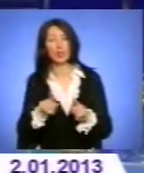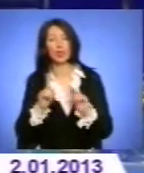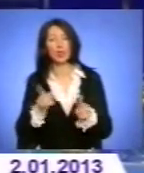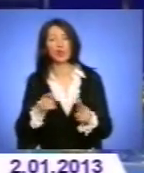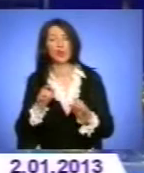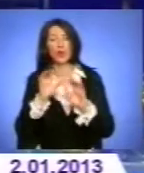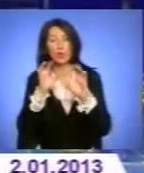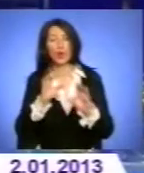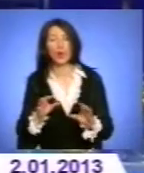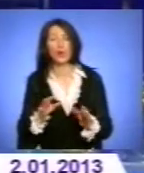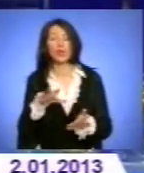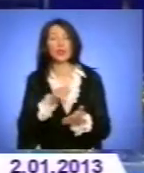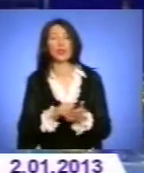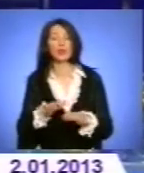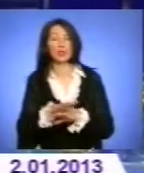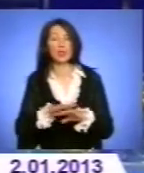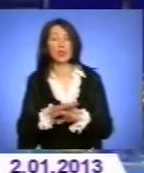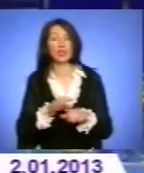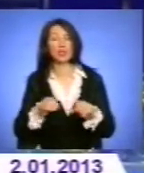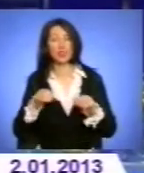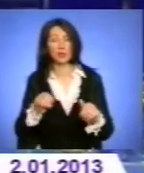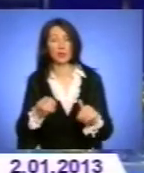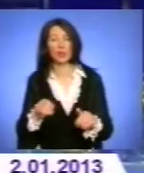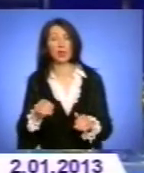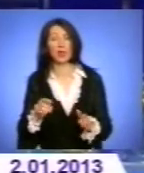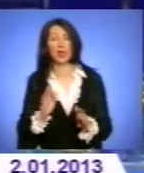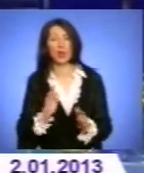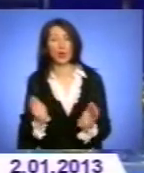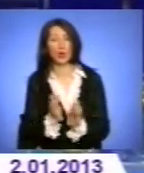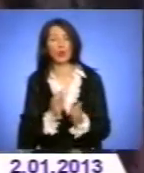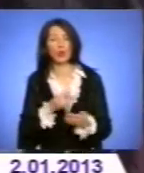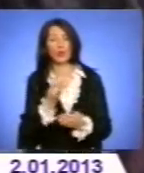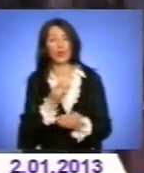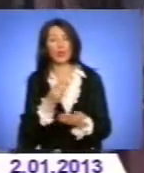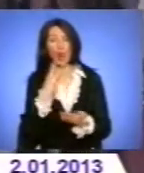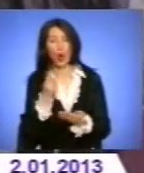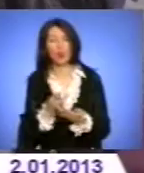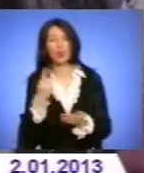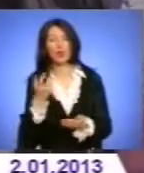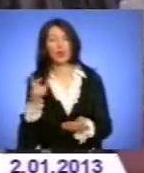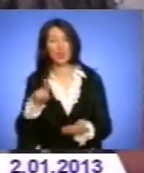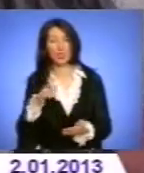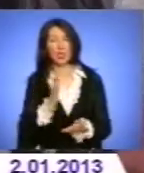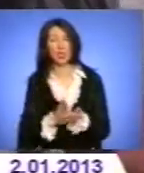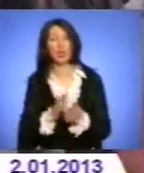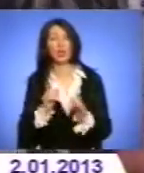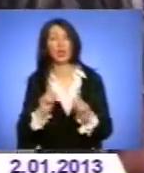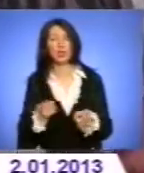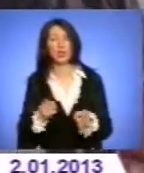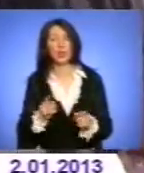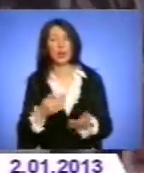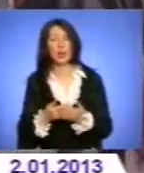зайнятості населення, податкового та бюджетного кодексу у короткому відеоогляді. 1 січня набирають чинності близько